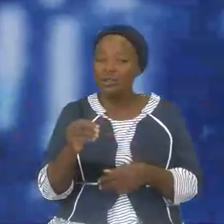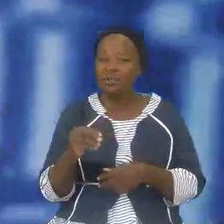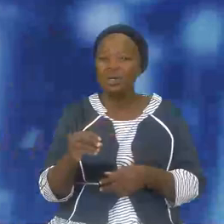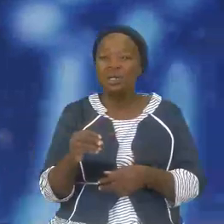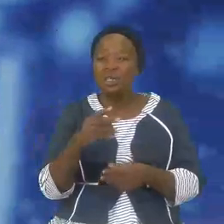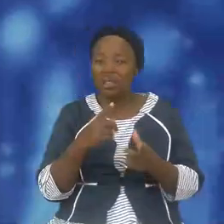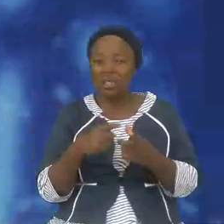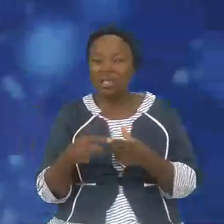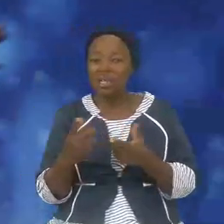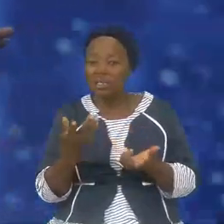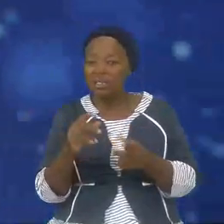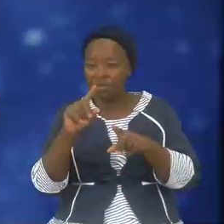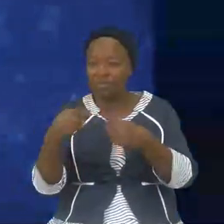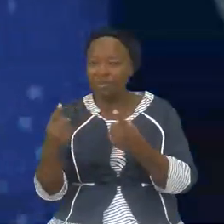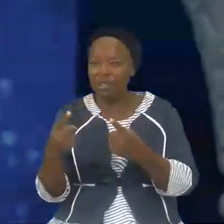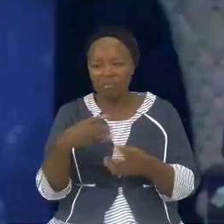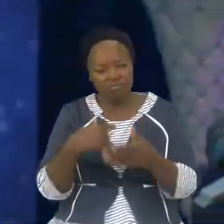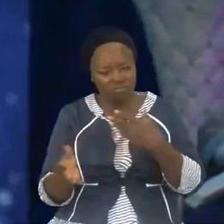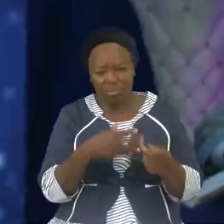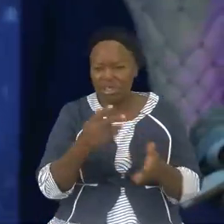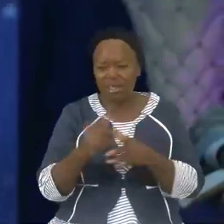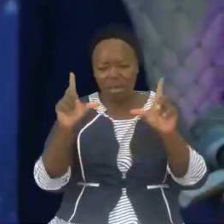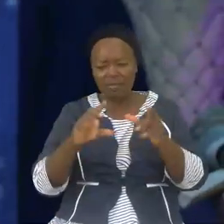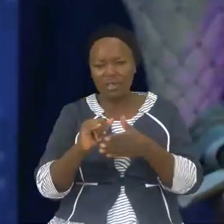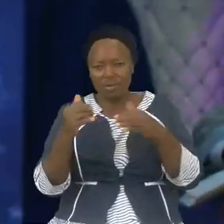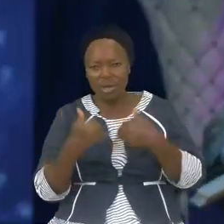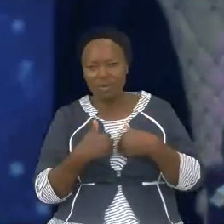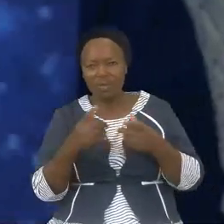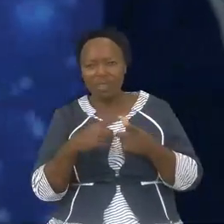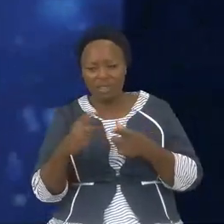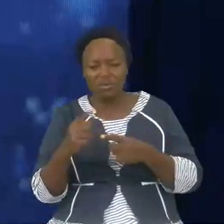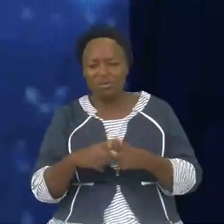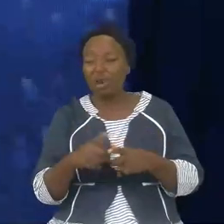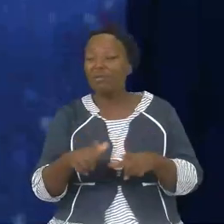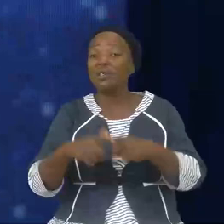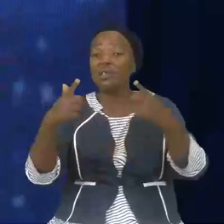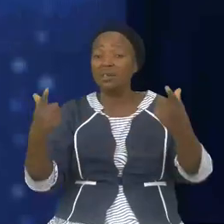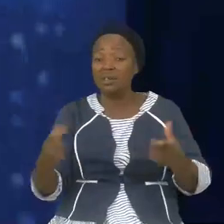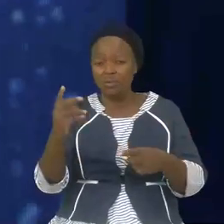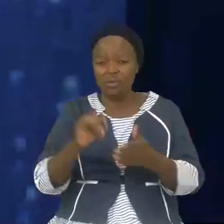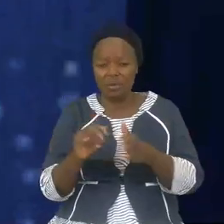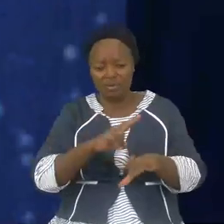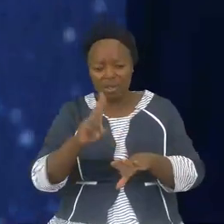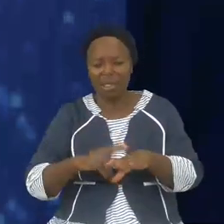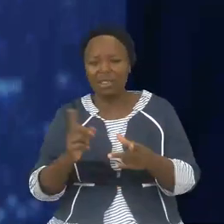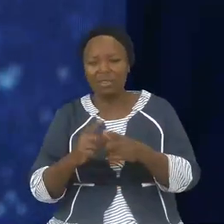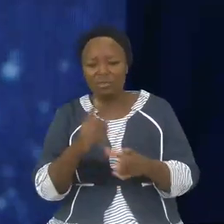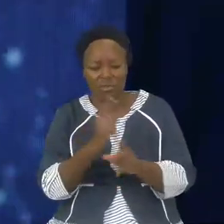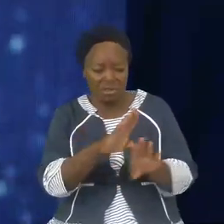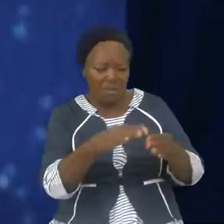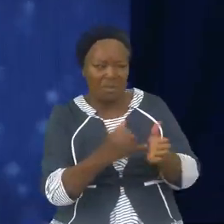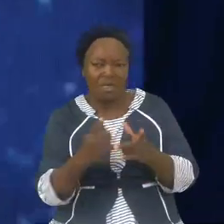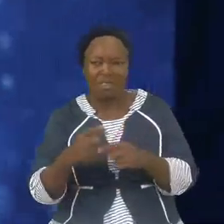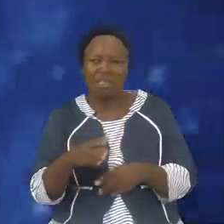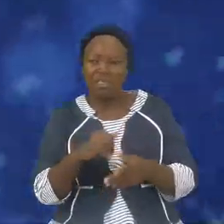cela fait bloquer. Ça bousille le moteur. Qu'est-ce que tu as? Ce que tu as, donne-moi